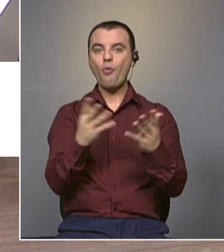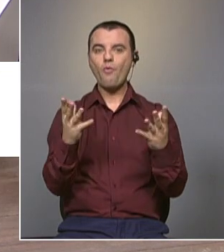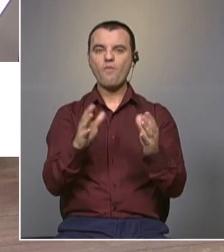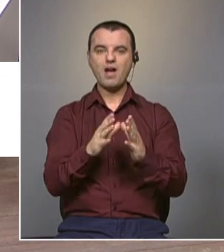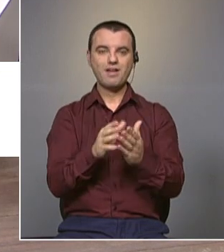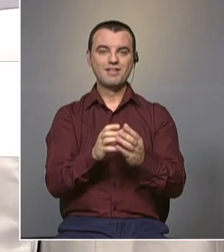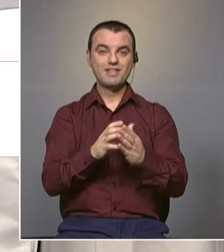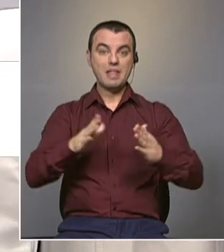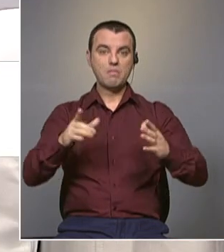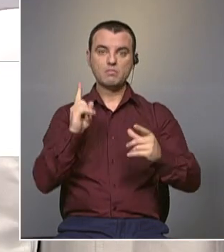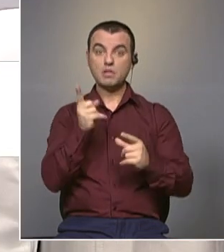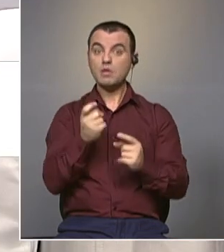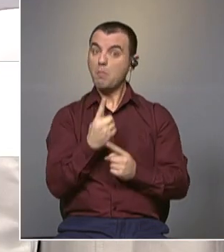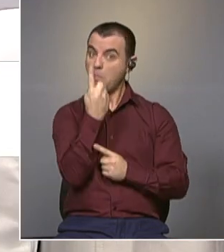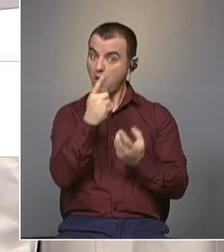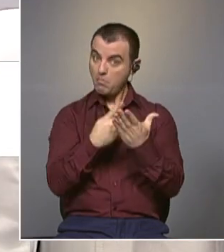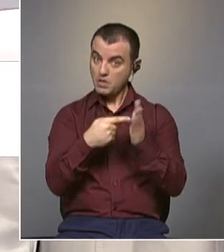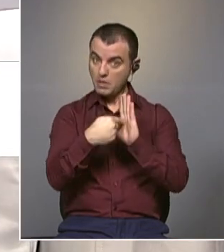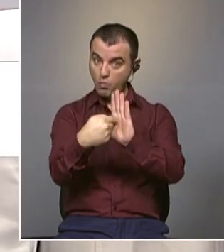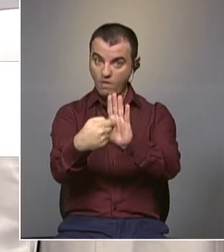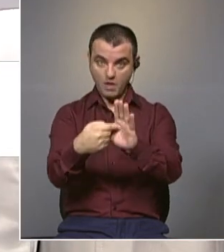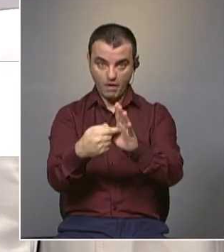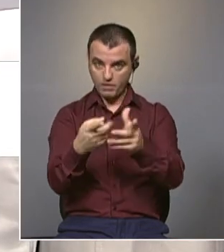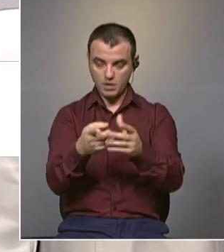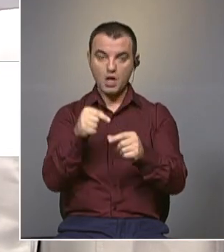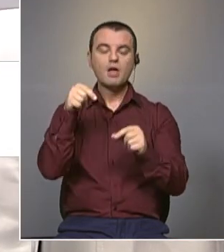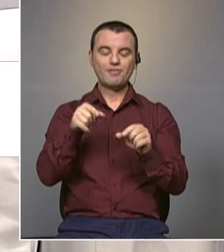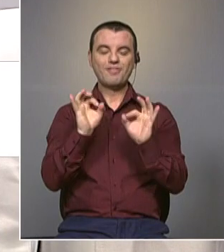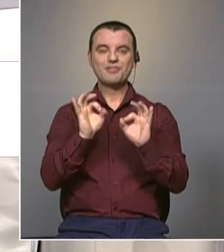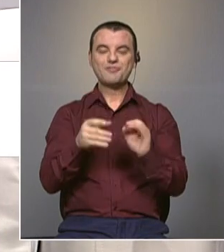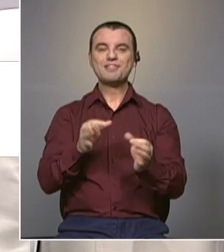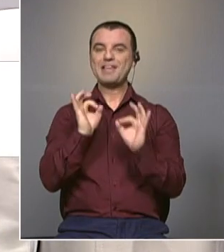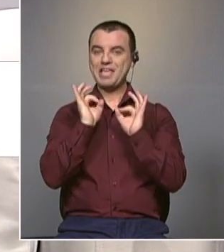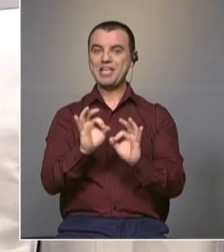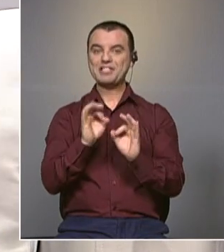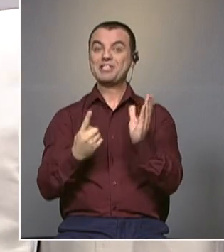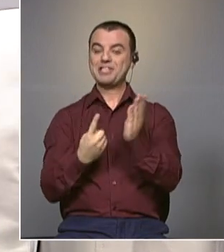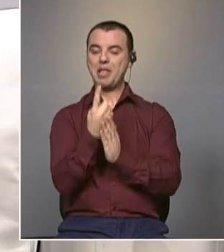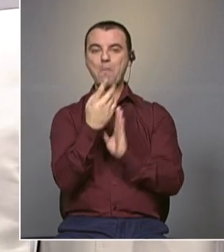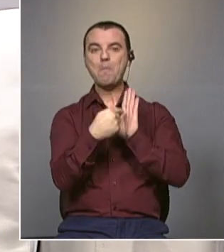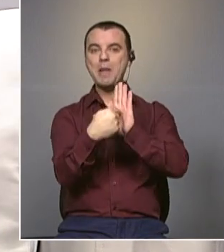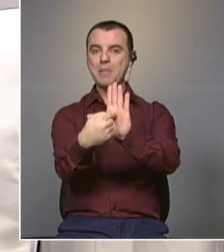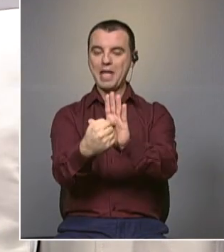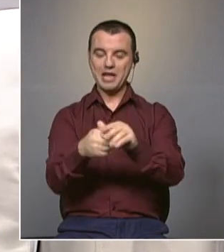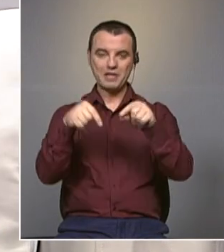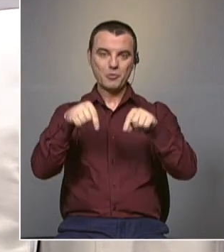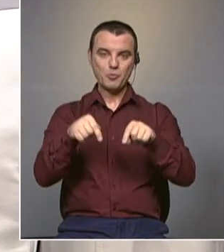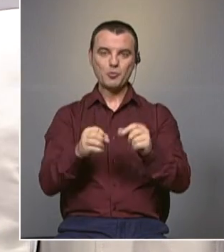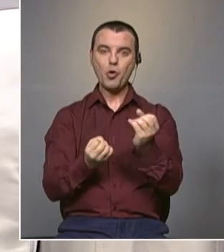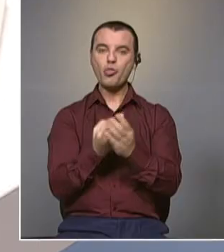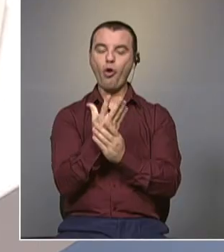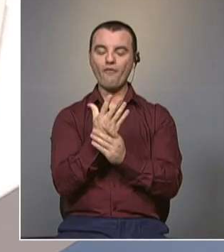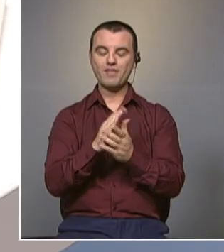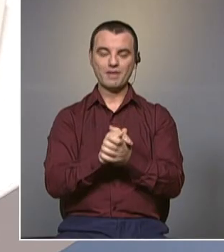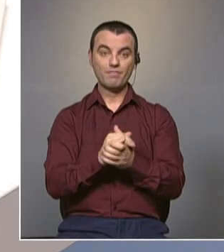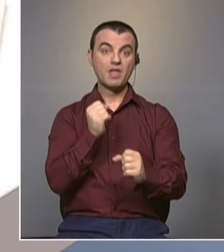книжки... Само да кажем, че за първи път се появява в ефир. Да, това е всъщност това истинската премиера, защото те са току-що отпечатани.